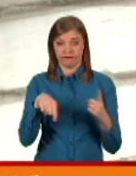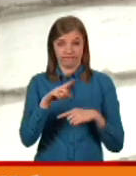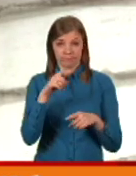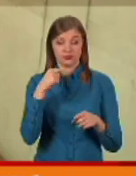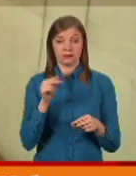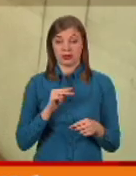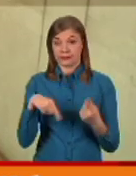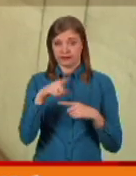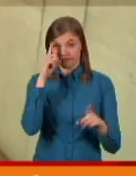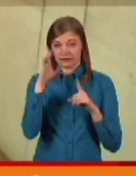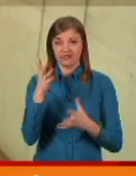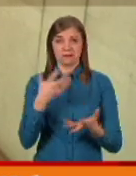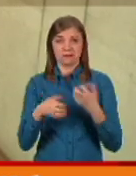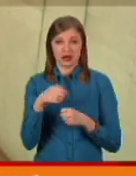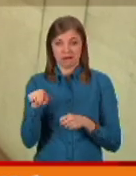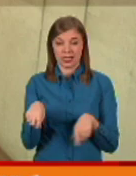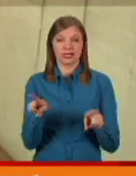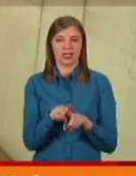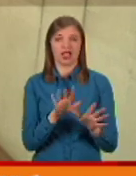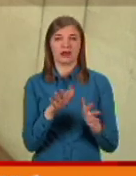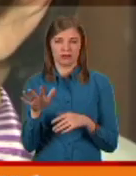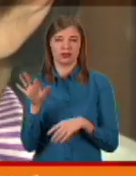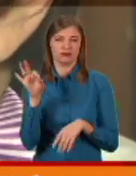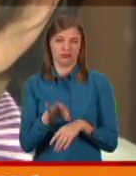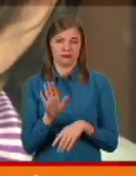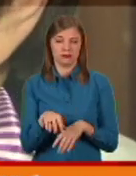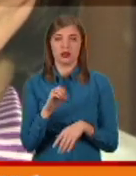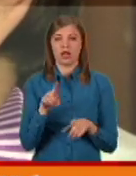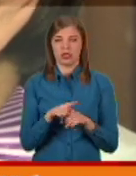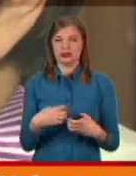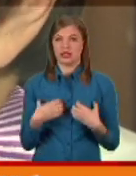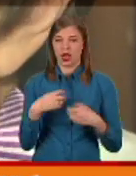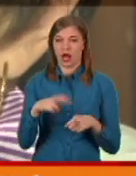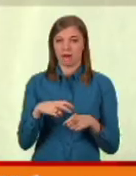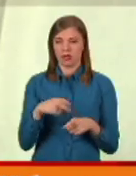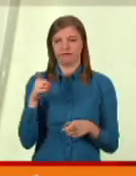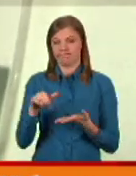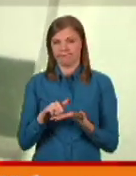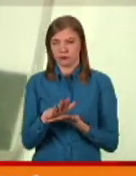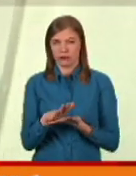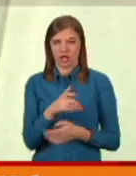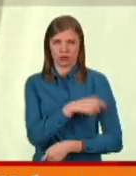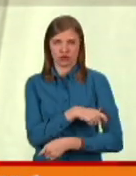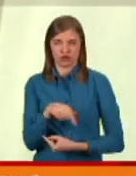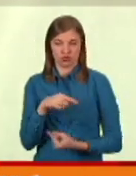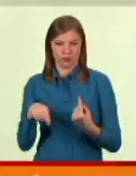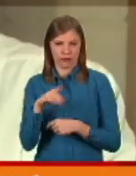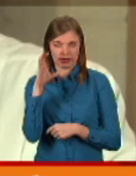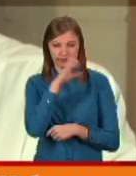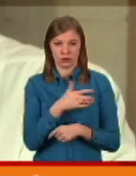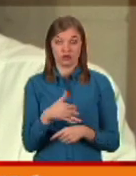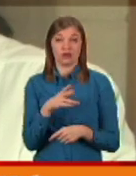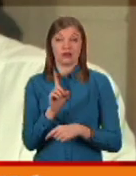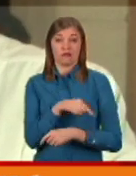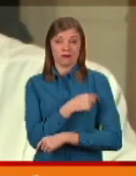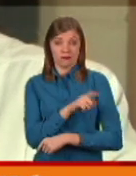хоча й кажуть, що у приймальних відділеннях такі випадки не поодинокі. Це лякає медиків. Вони відмовляються чергувати вночі.